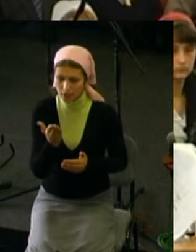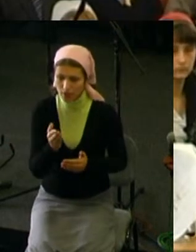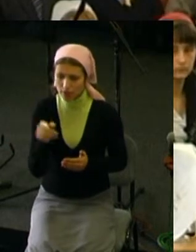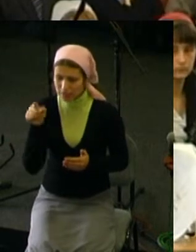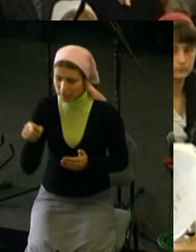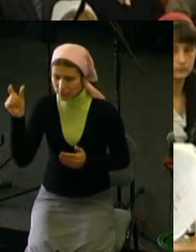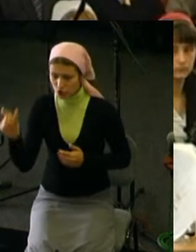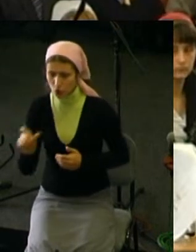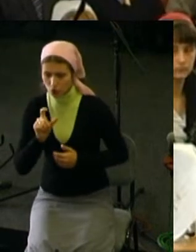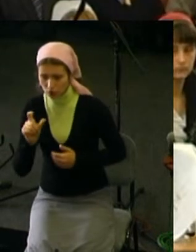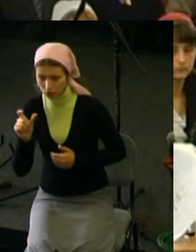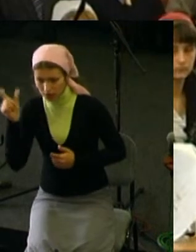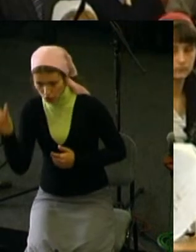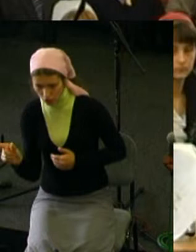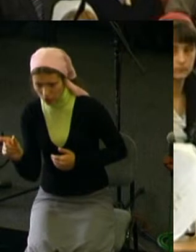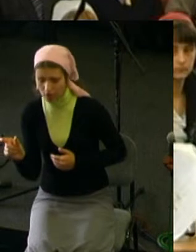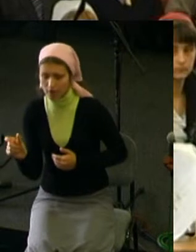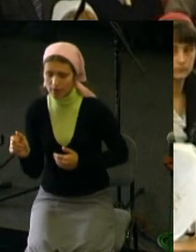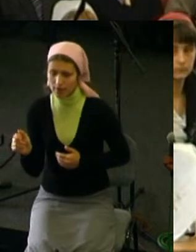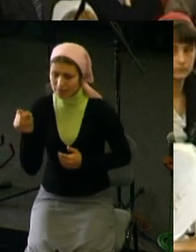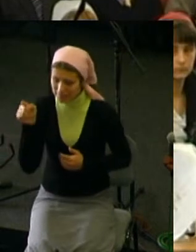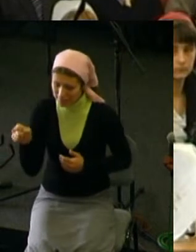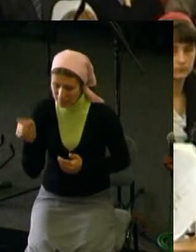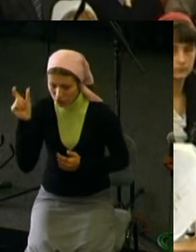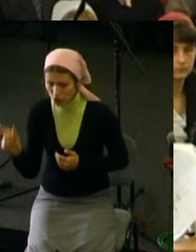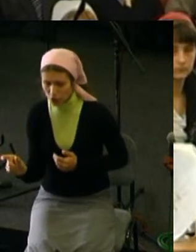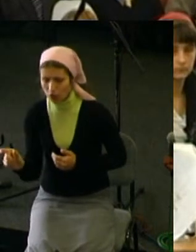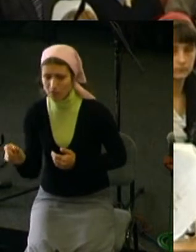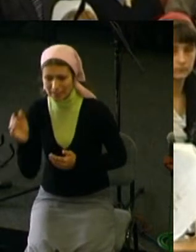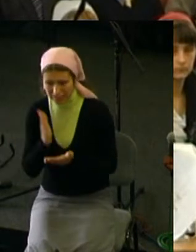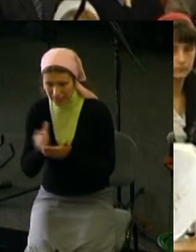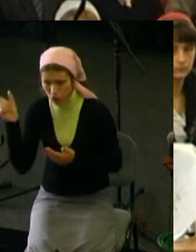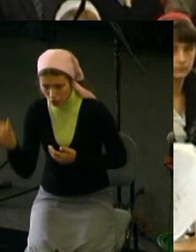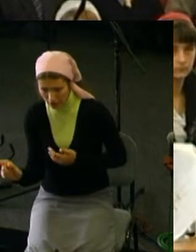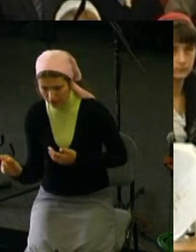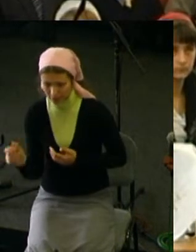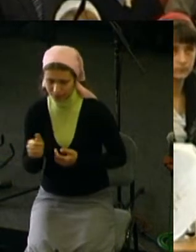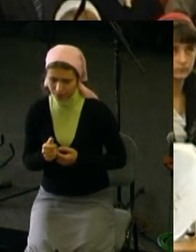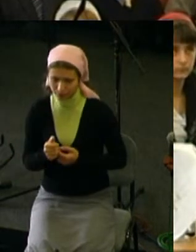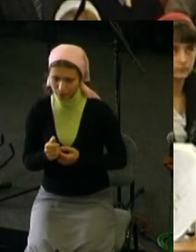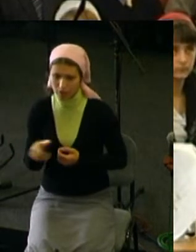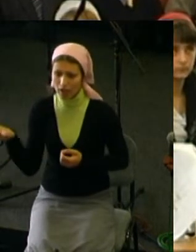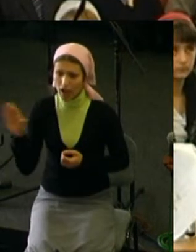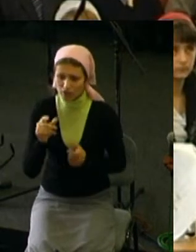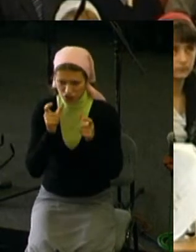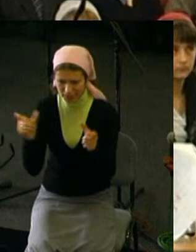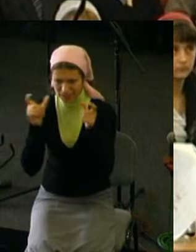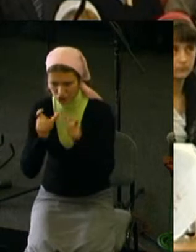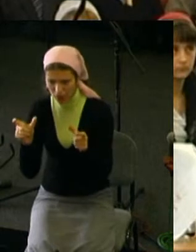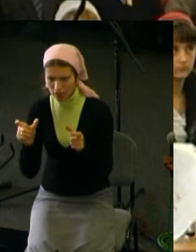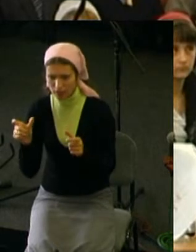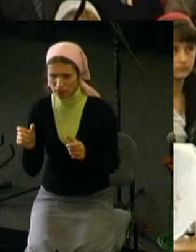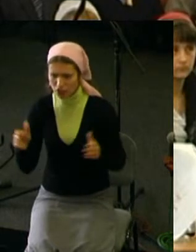це чоловік він Звертався до людей це є чоловік це людина в ми всі